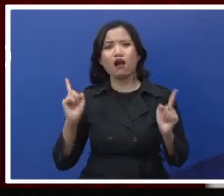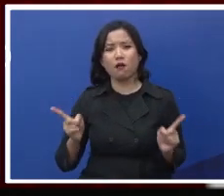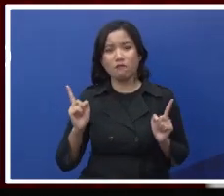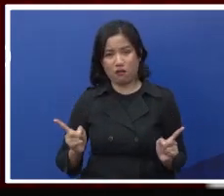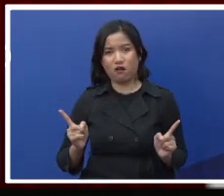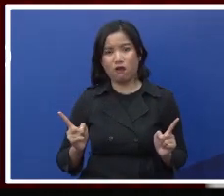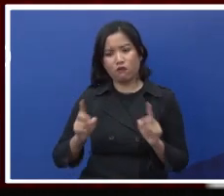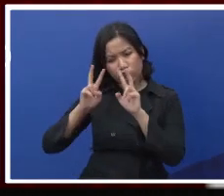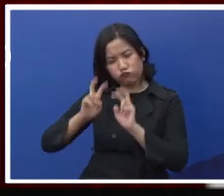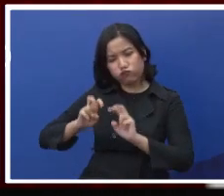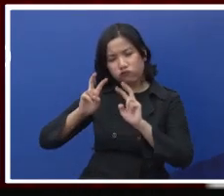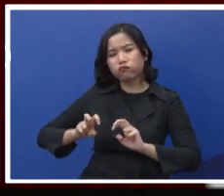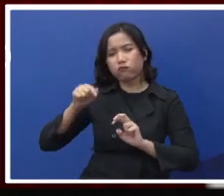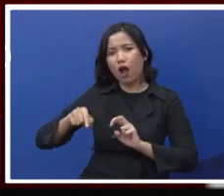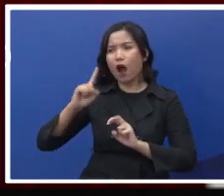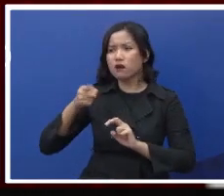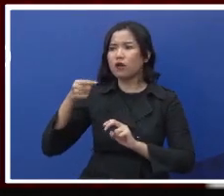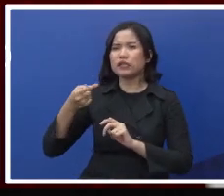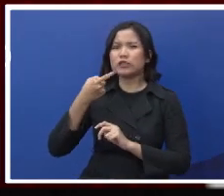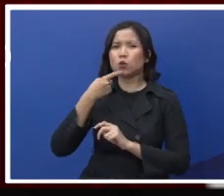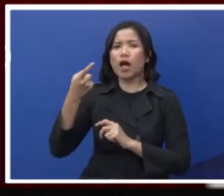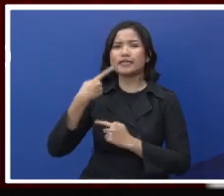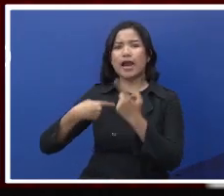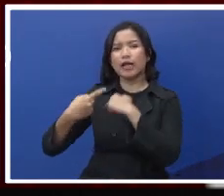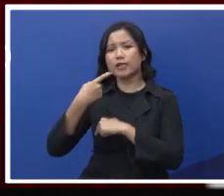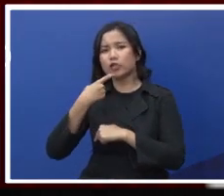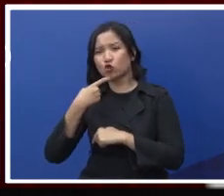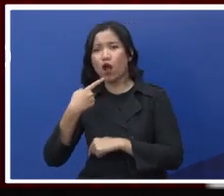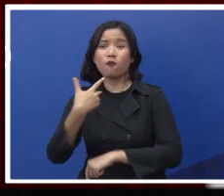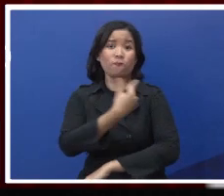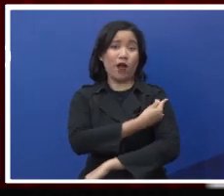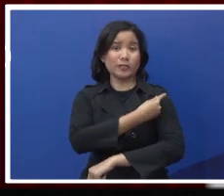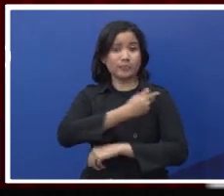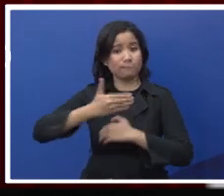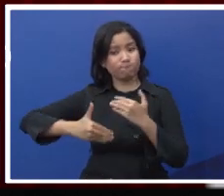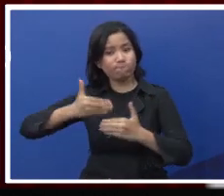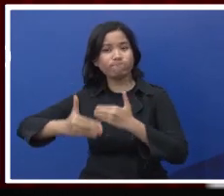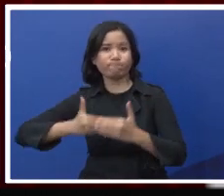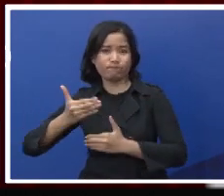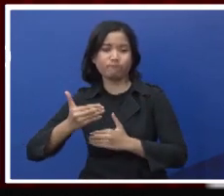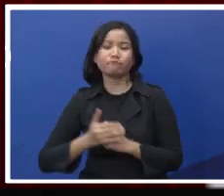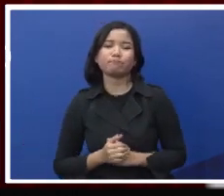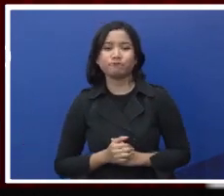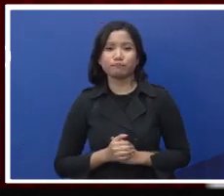setelah ada penjelasan mengenai penata laksanaan kegiatan vaksinasi COVID-19.